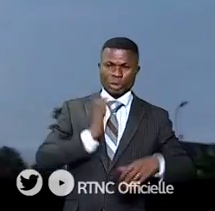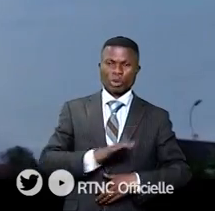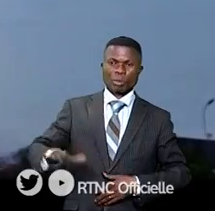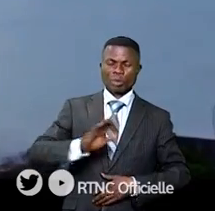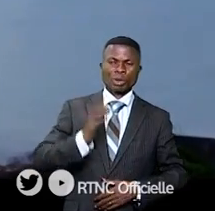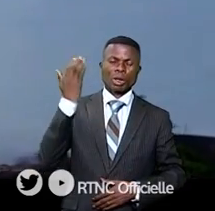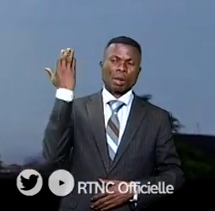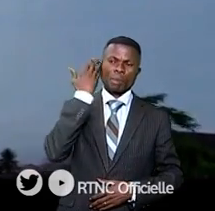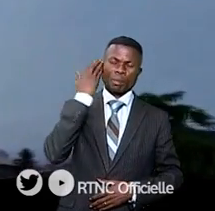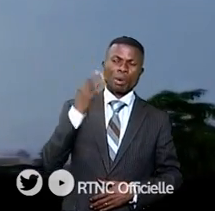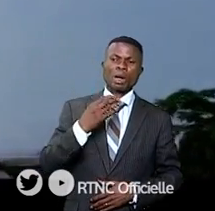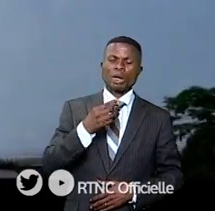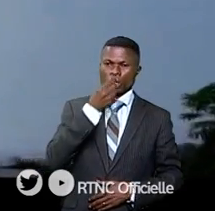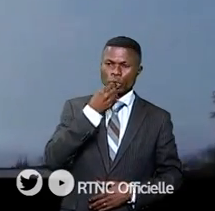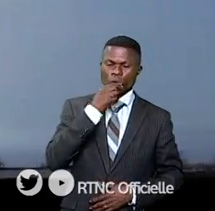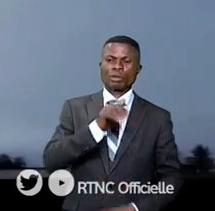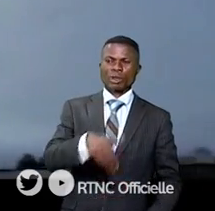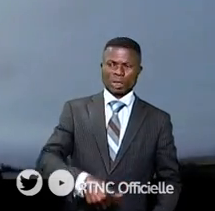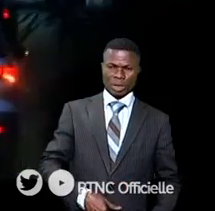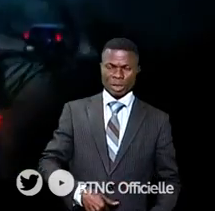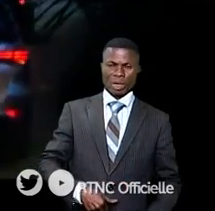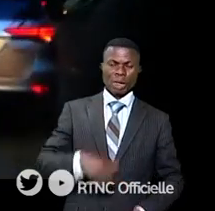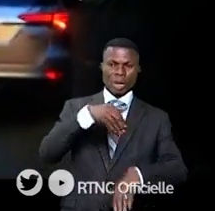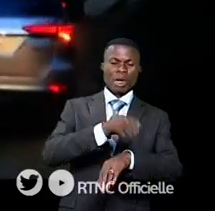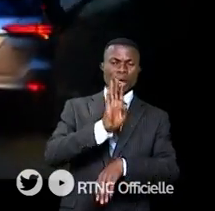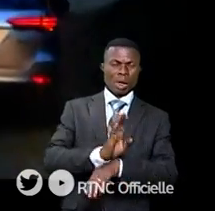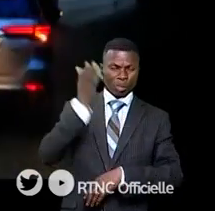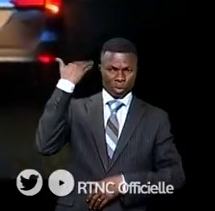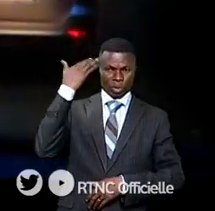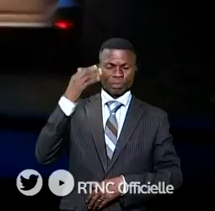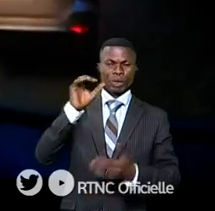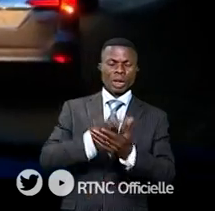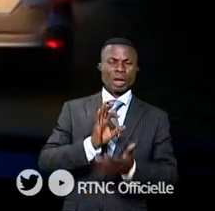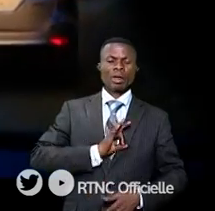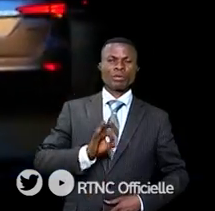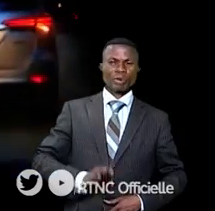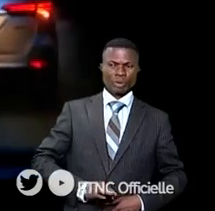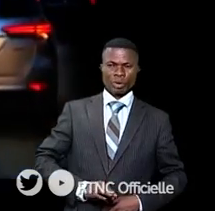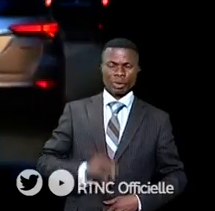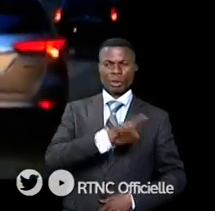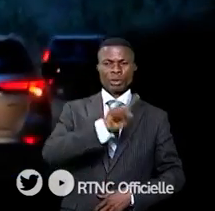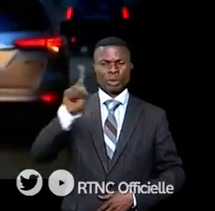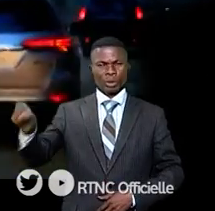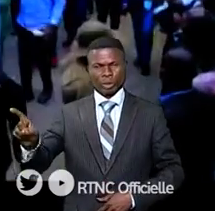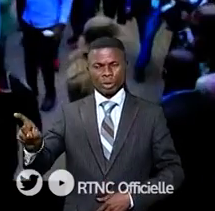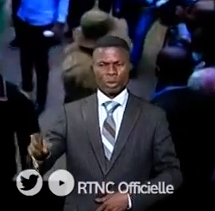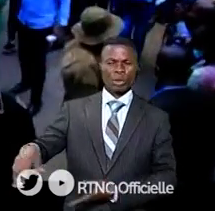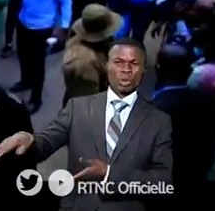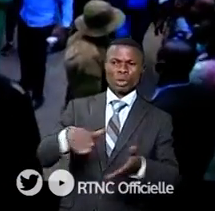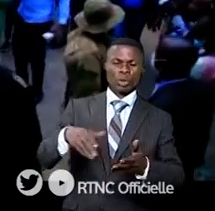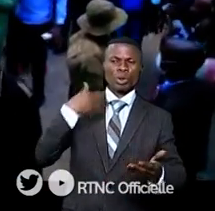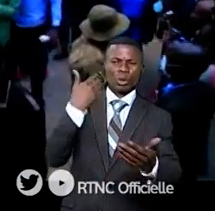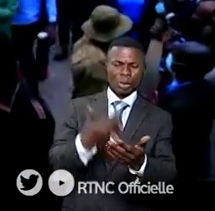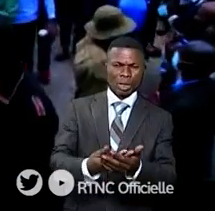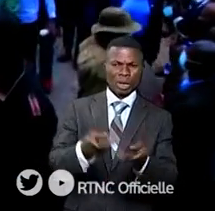Congo, Joseph Kasavubu. De Boma où elle séjournait, la première dame de la République a bravé les 7 heures de route pour atteindre